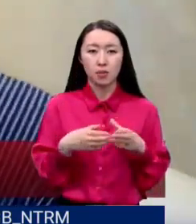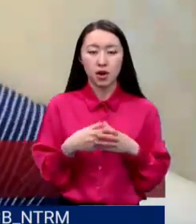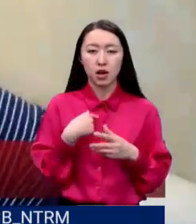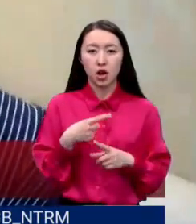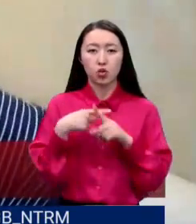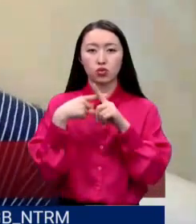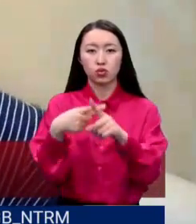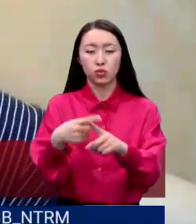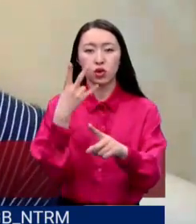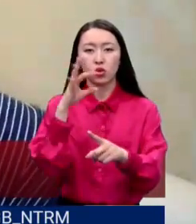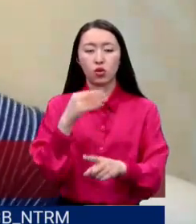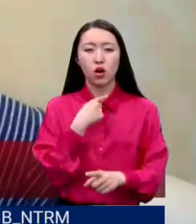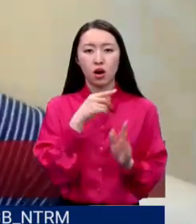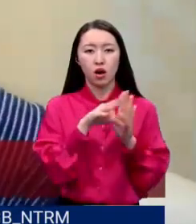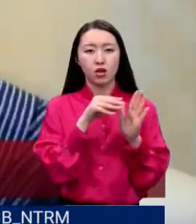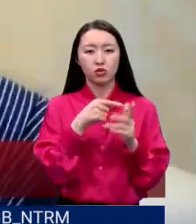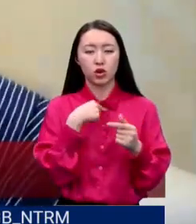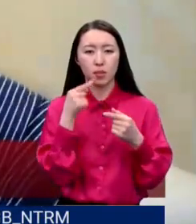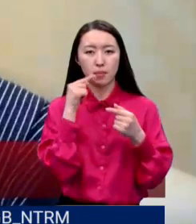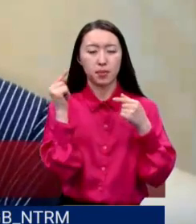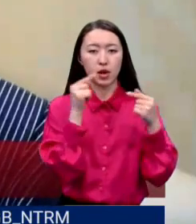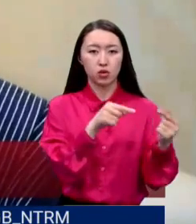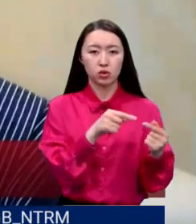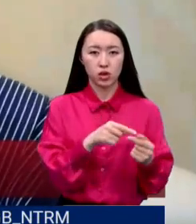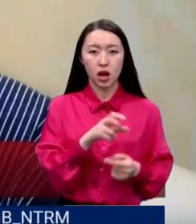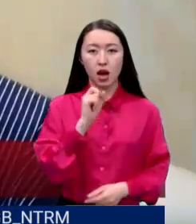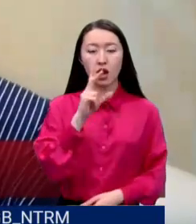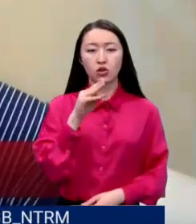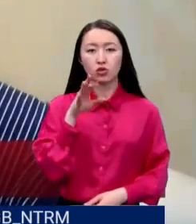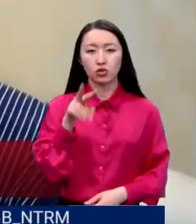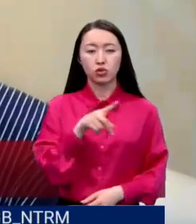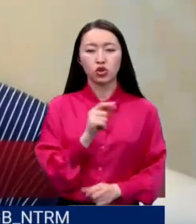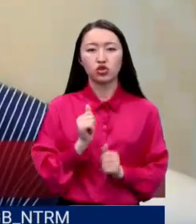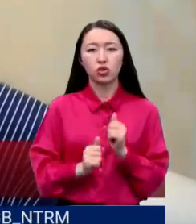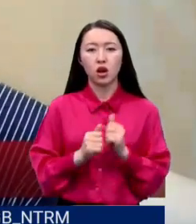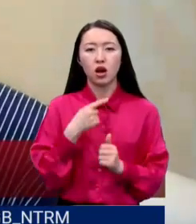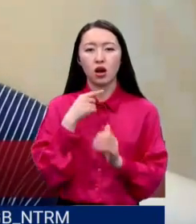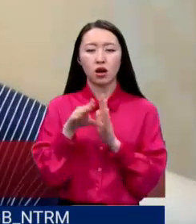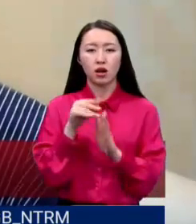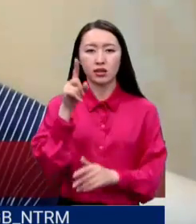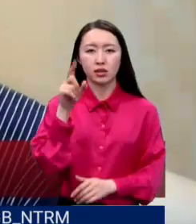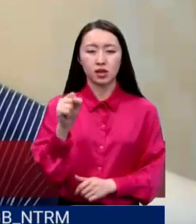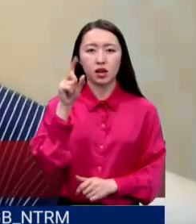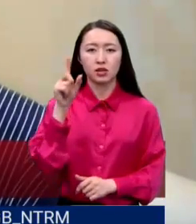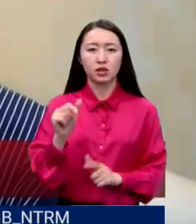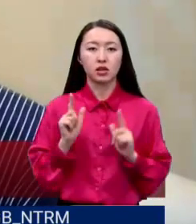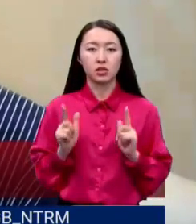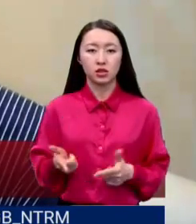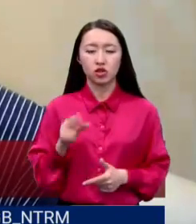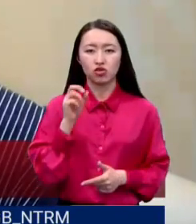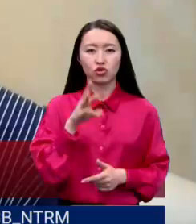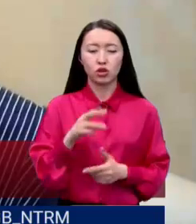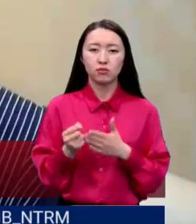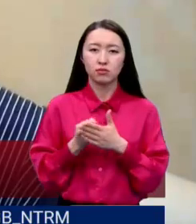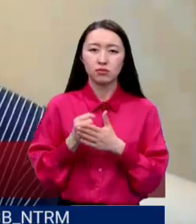но голосуют против здесь. А партия Ак-Жол намного чаще голосует за правительственные инициативы, нежели чем